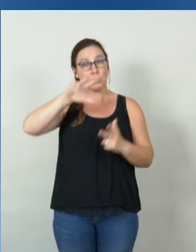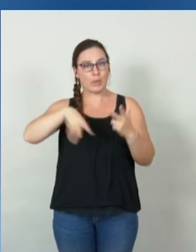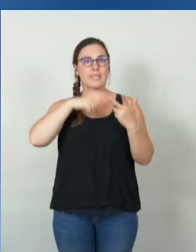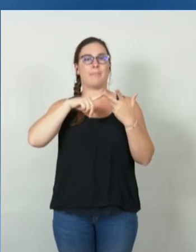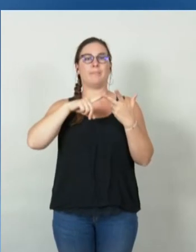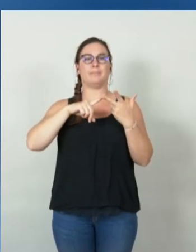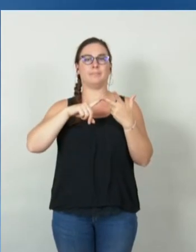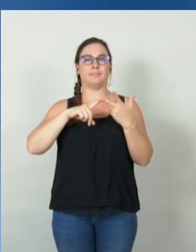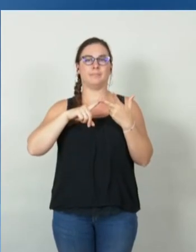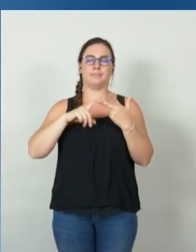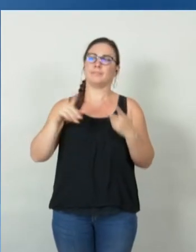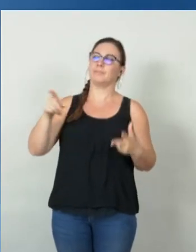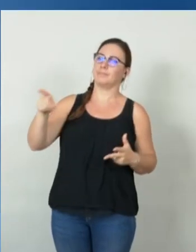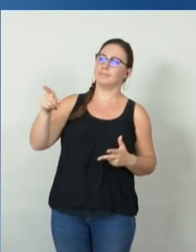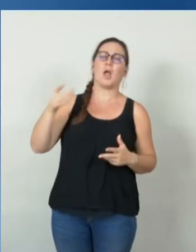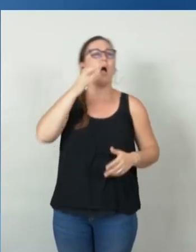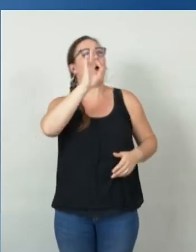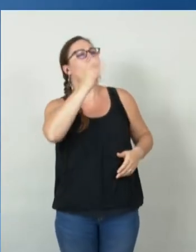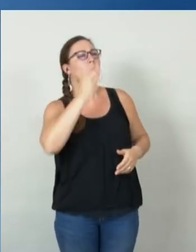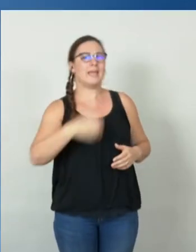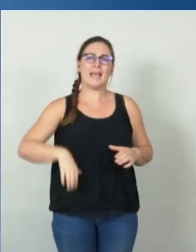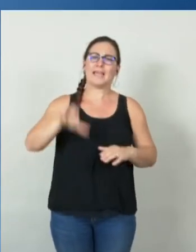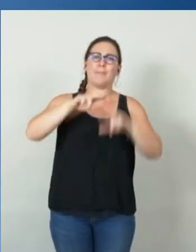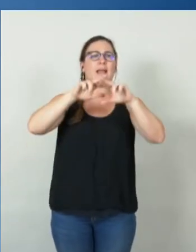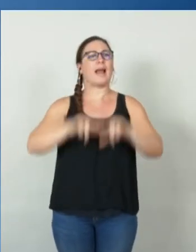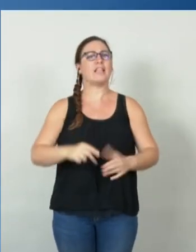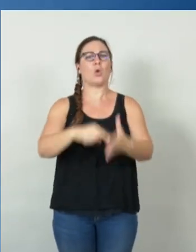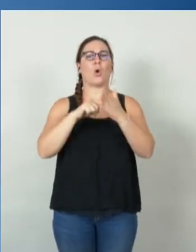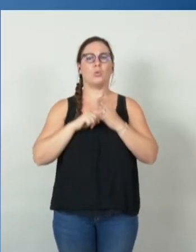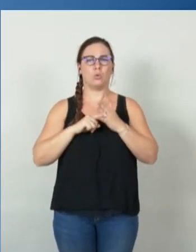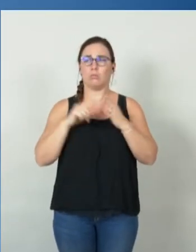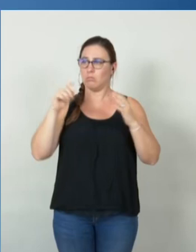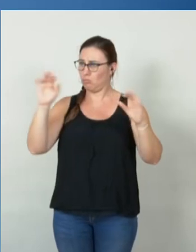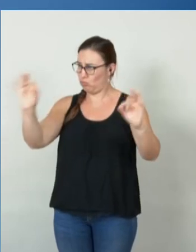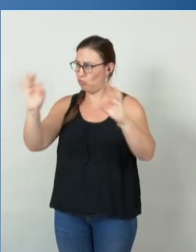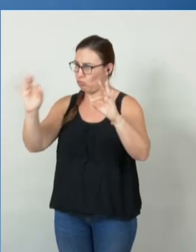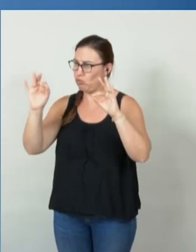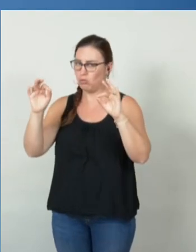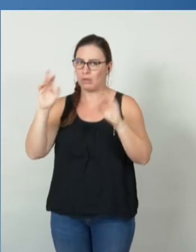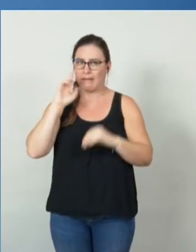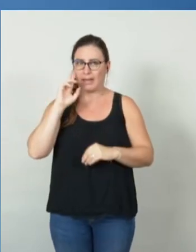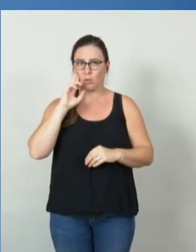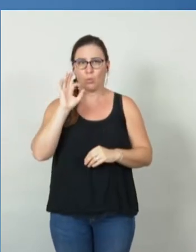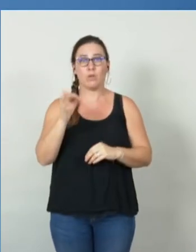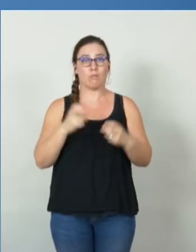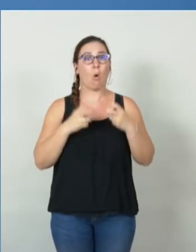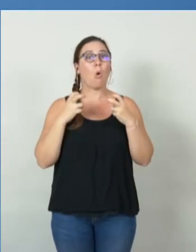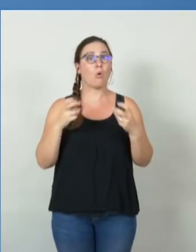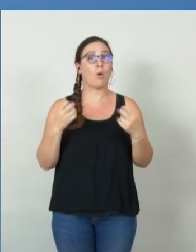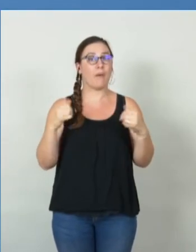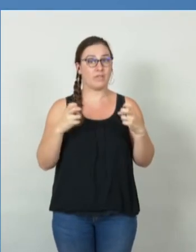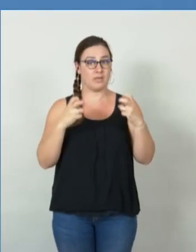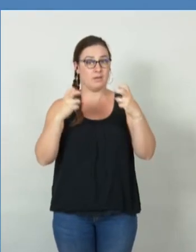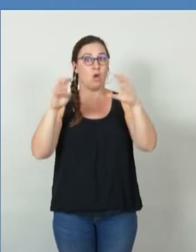en disant oui ce qu'il faut regarder c'est le capital restant dû vous avez tout à fait raison et vous avez tout à fait raison de rajouter qu'il augmente encore de